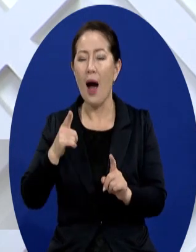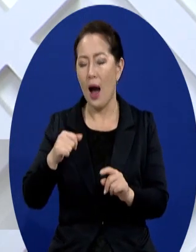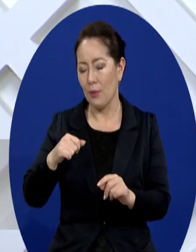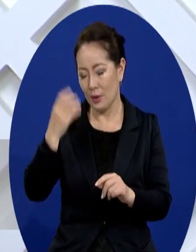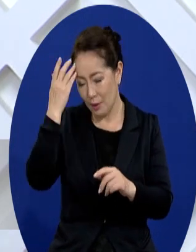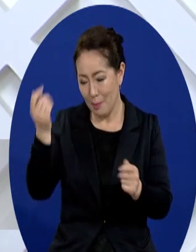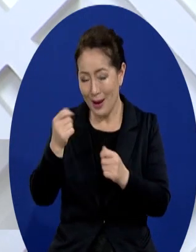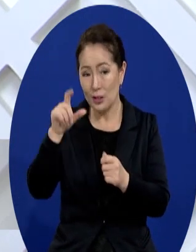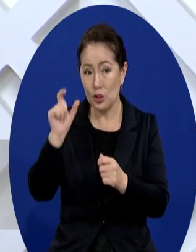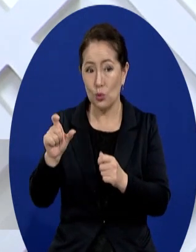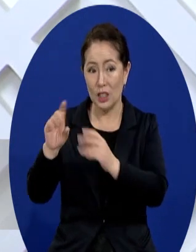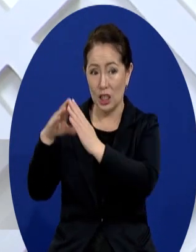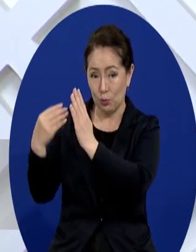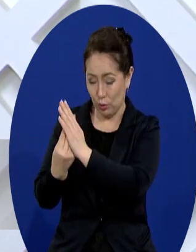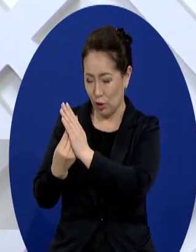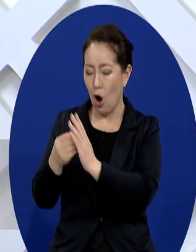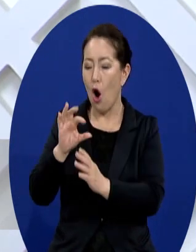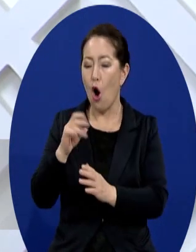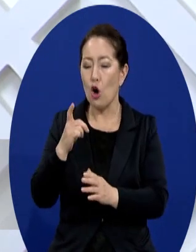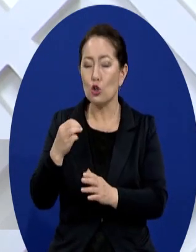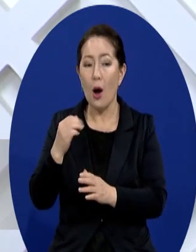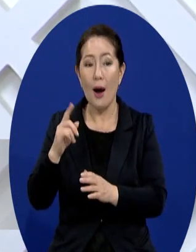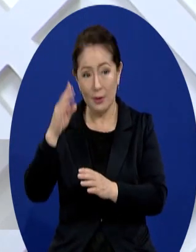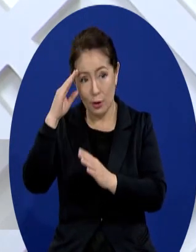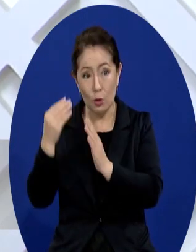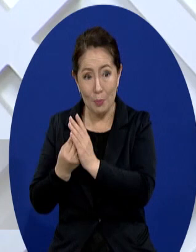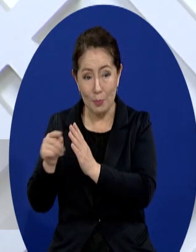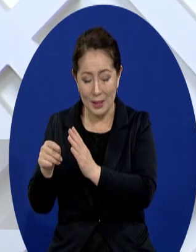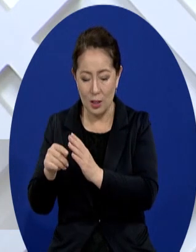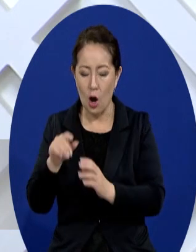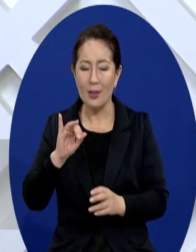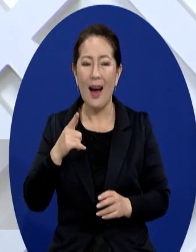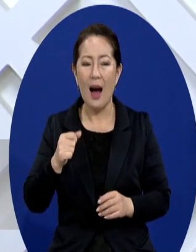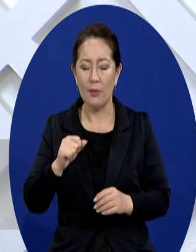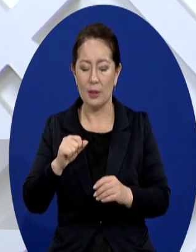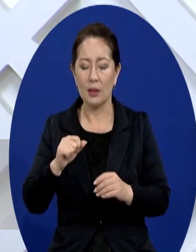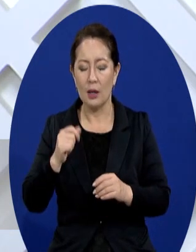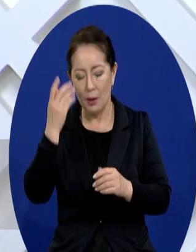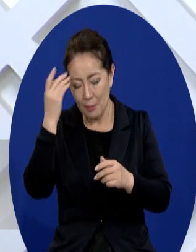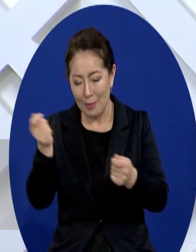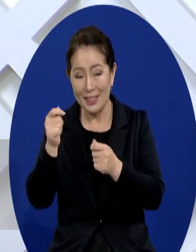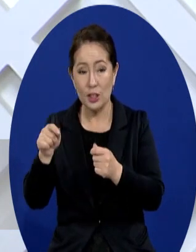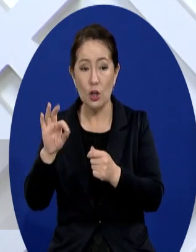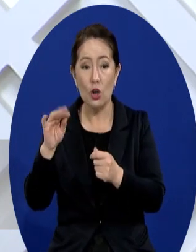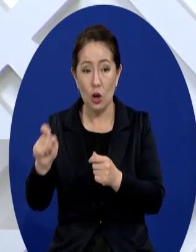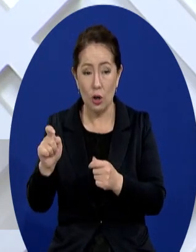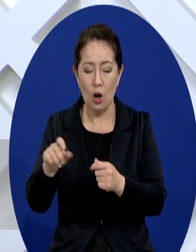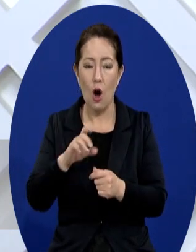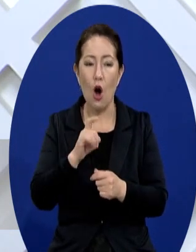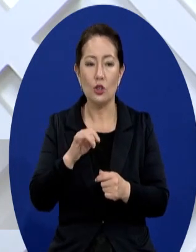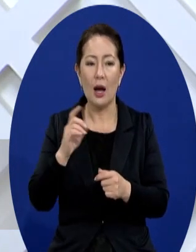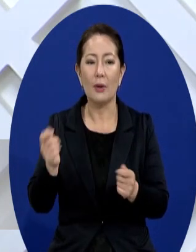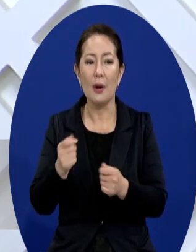малчин өрх, хошоо аварга малчин өрх гэж байсан бол одоо аварга малчин өрх, одоо хошоо аварга